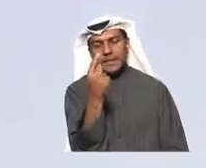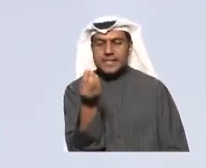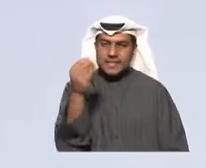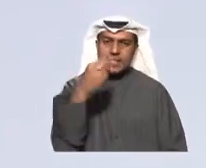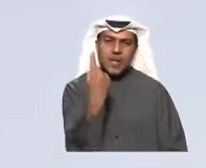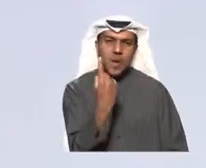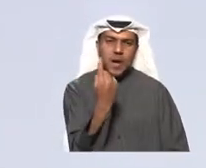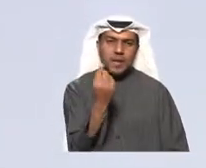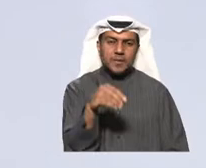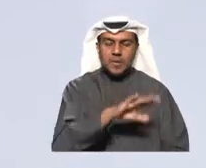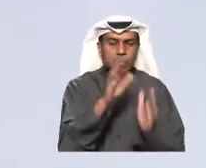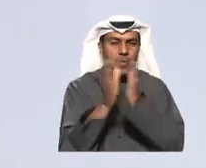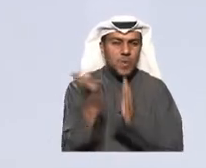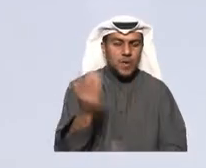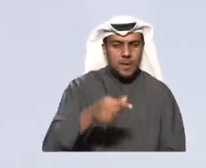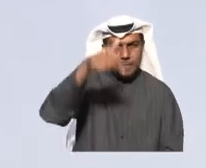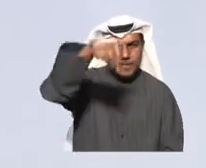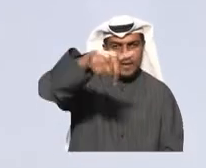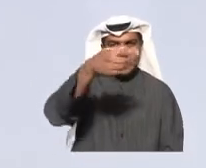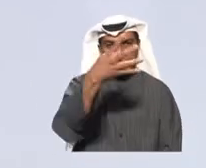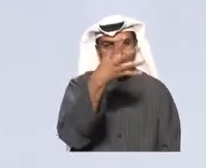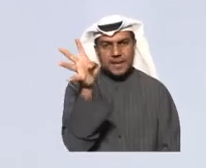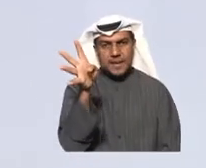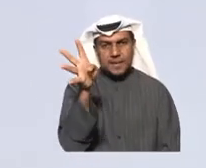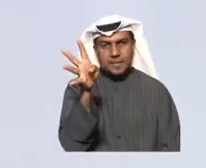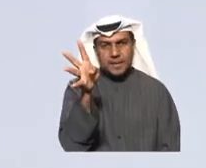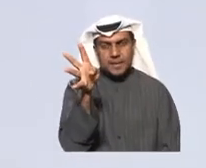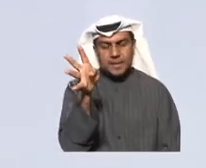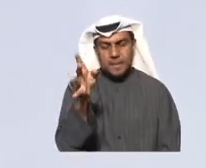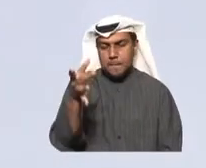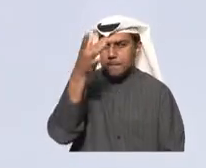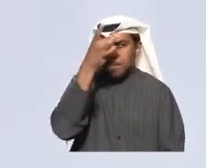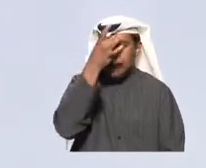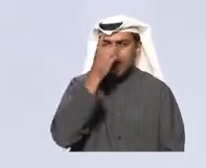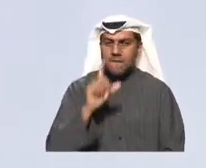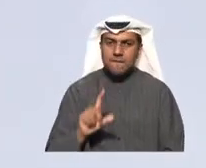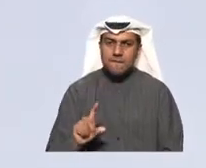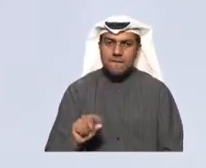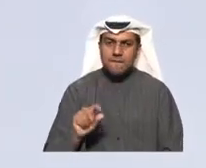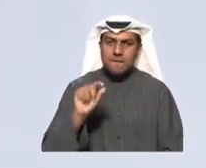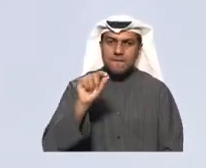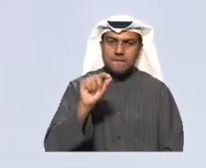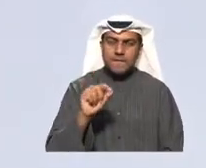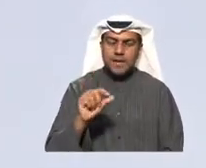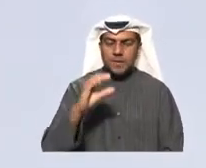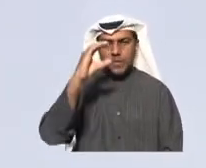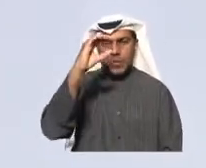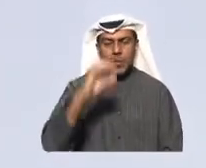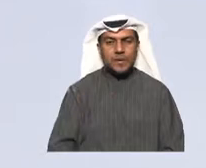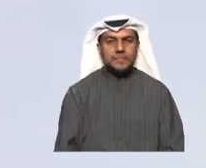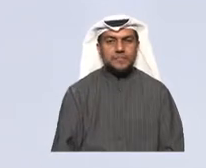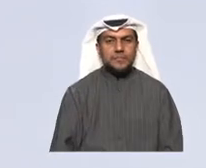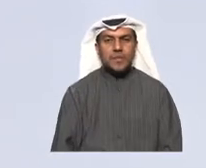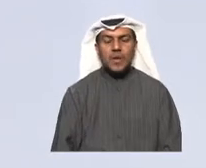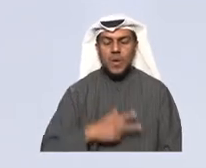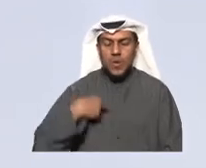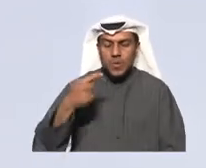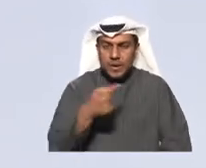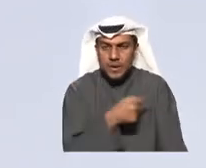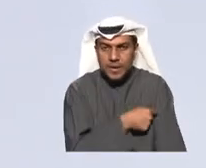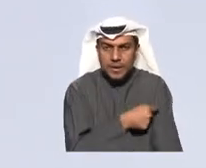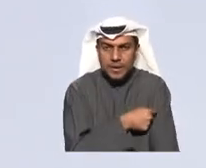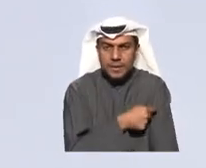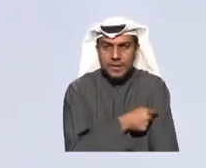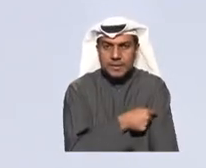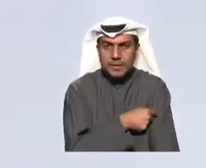عندنا 46 حالة. بالنسبة لإخواننا المتواجدين في مراكز الحجر الصحي، فتسعى وزارة الصحة دائما على تلبية ما